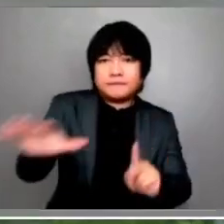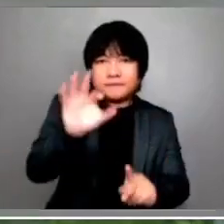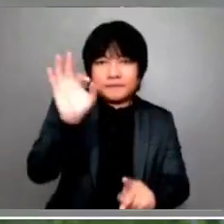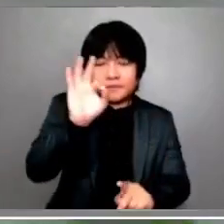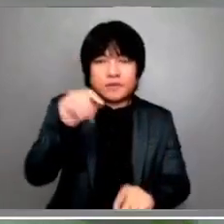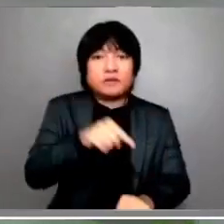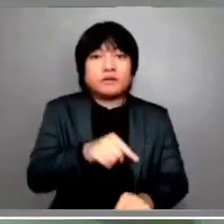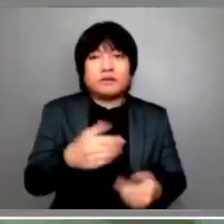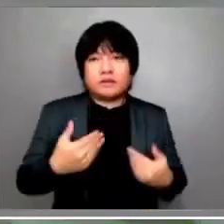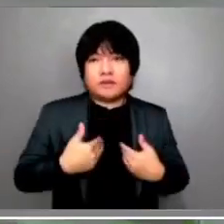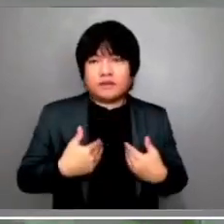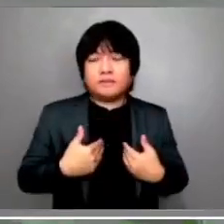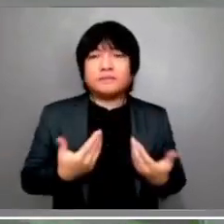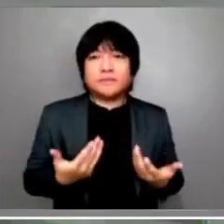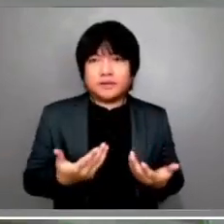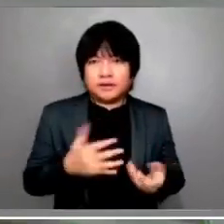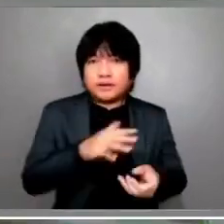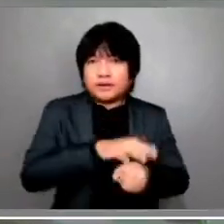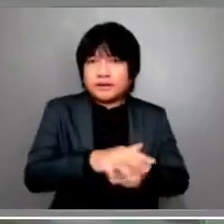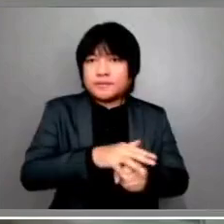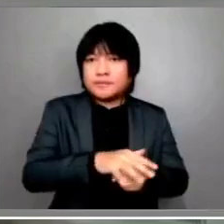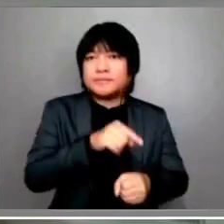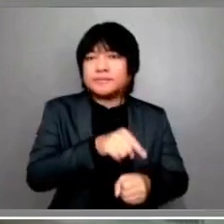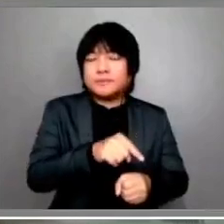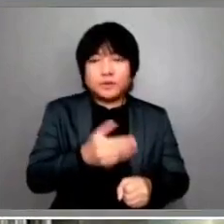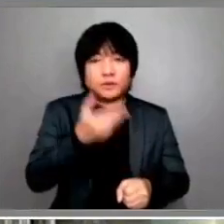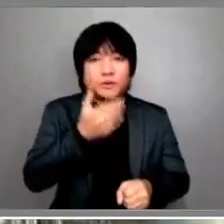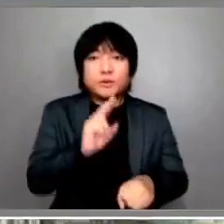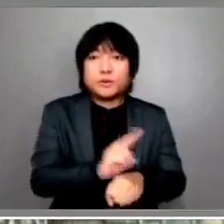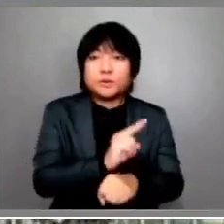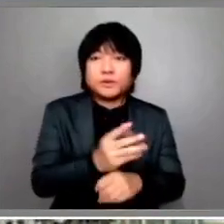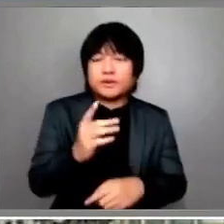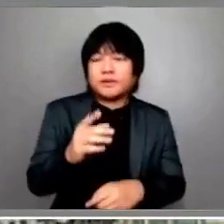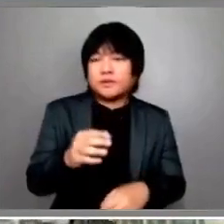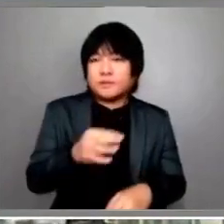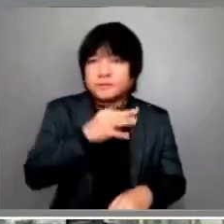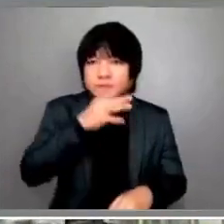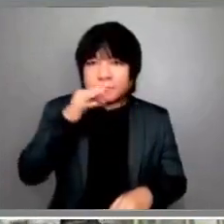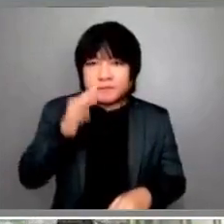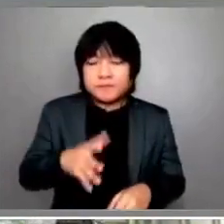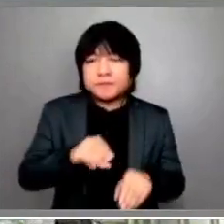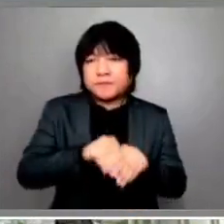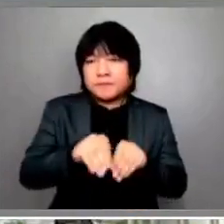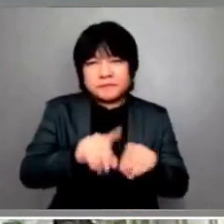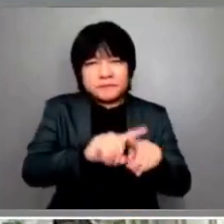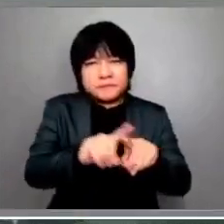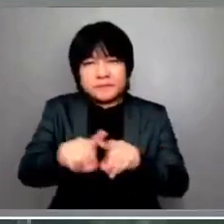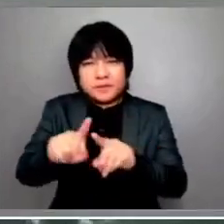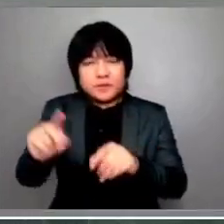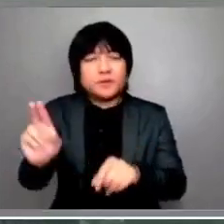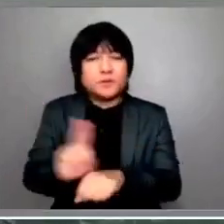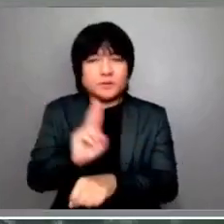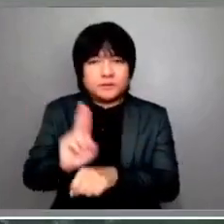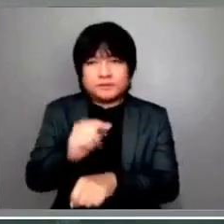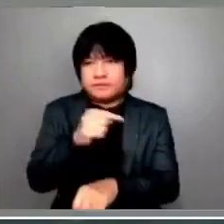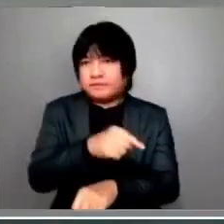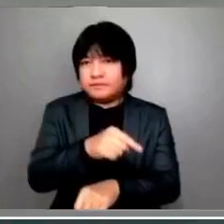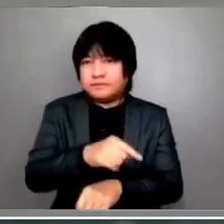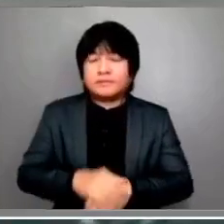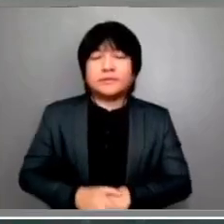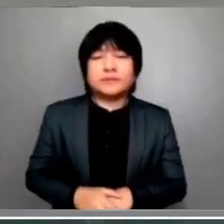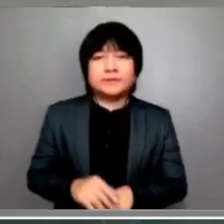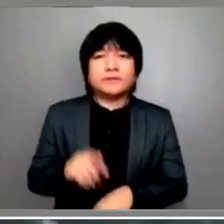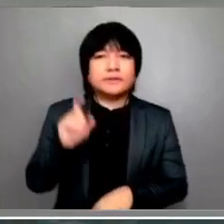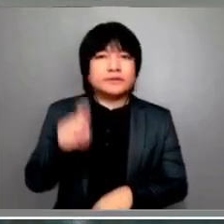kabahayan industriya at agrikultura Mas lalo pa raw dapat iprayoridad ang pagkumpuni sa mga leak ng tubig at kumpletuhin ang mga water